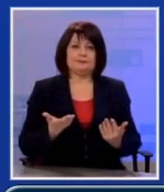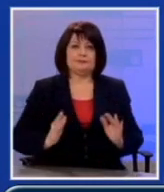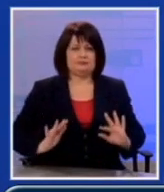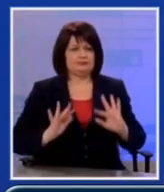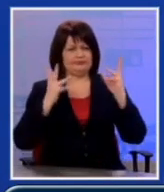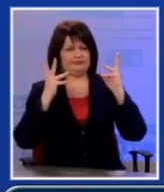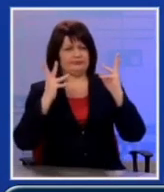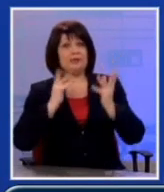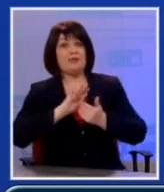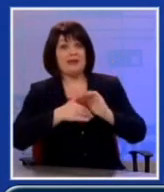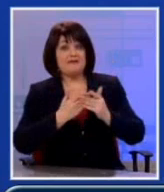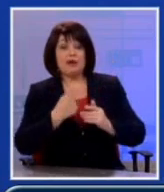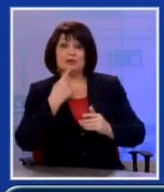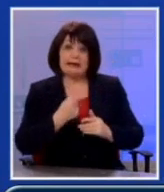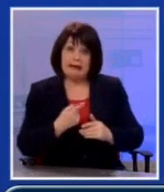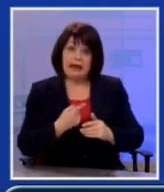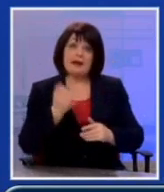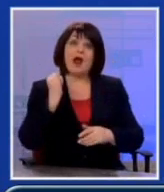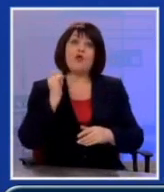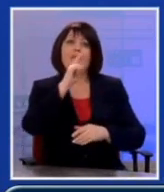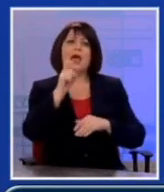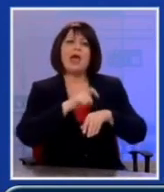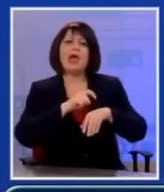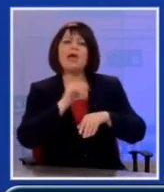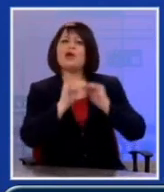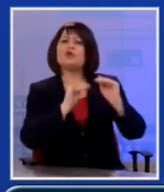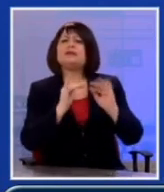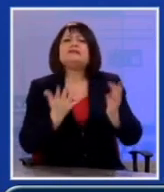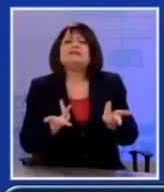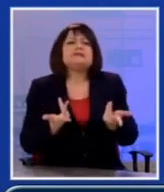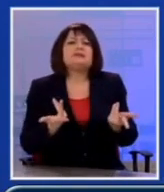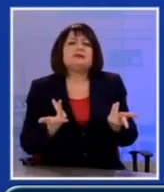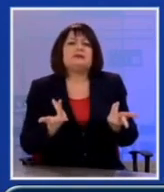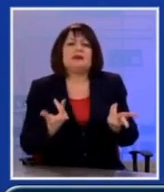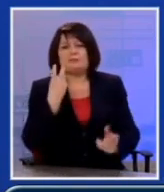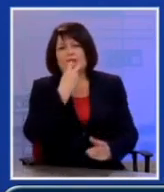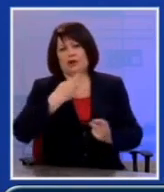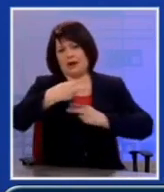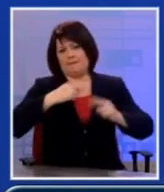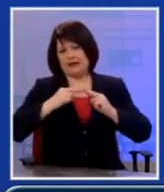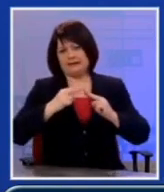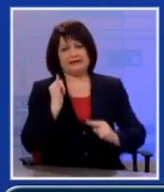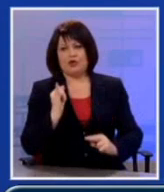επαναστατούν και κόπτονται που ακόμη δεν έχει ξεκινήσει ο προφορικός